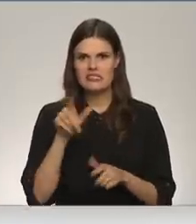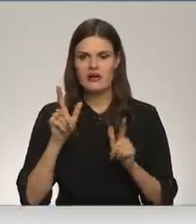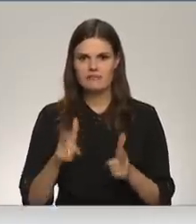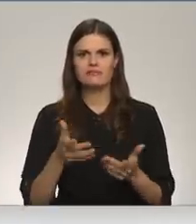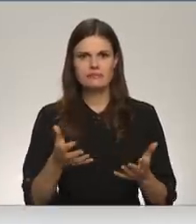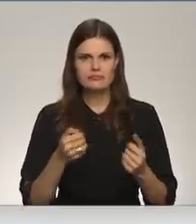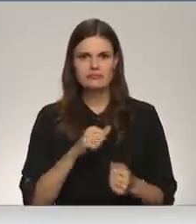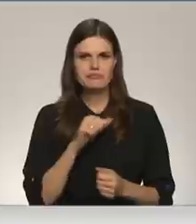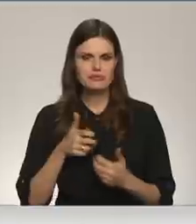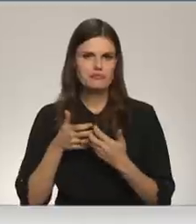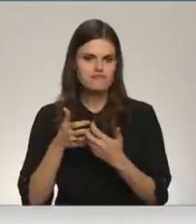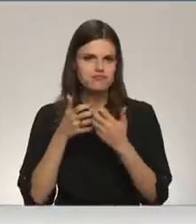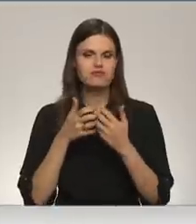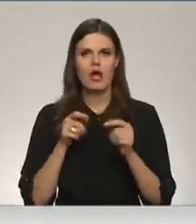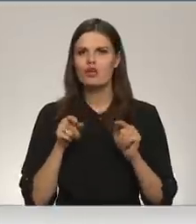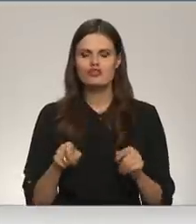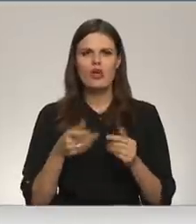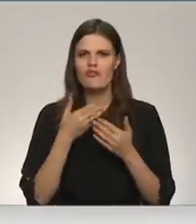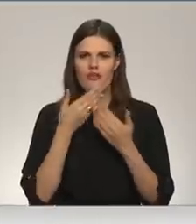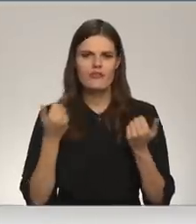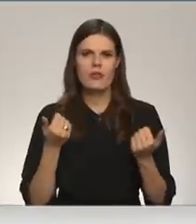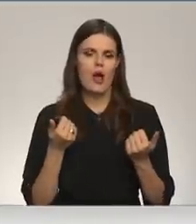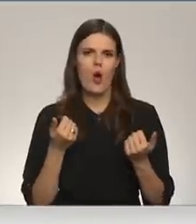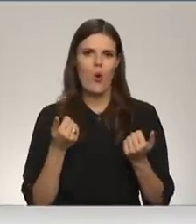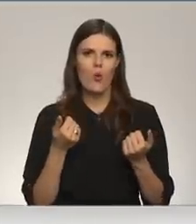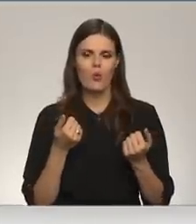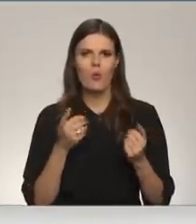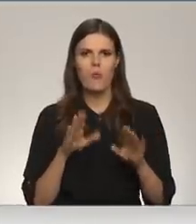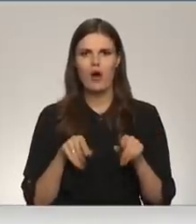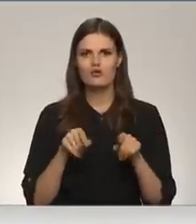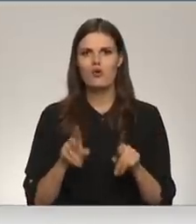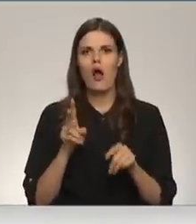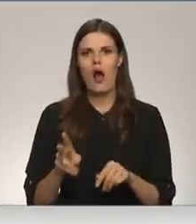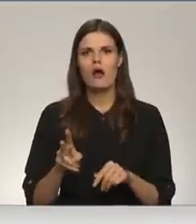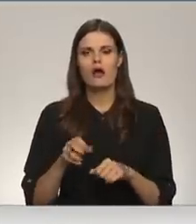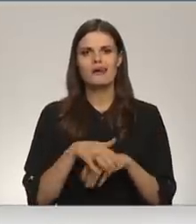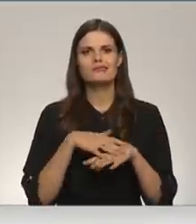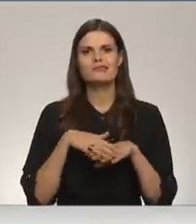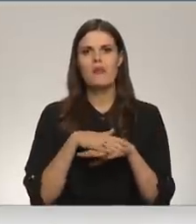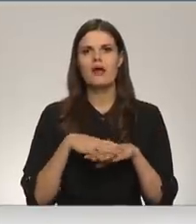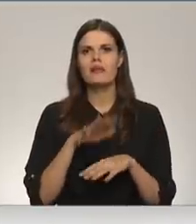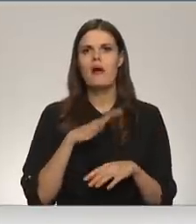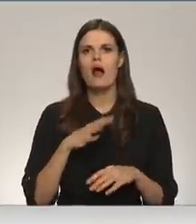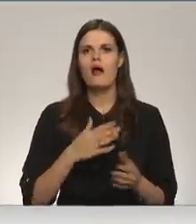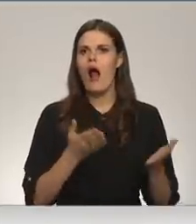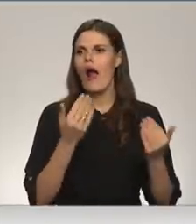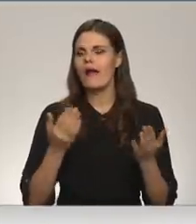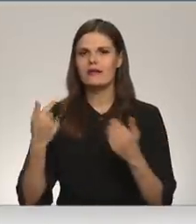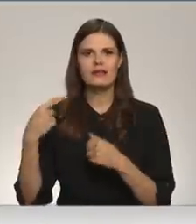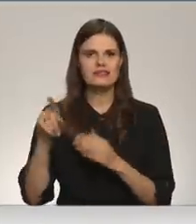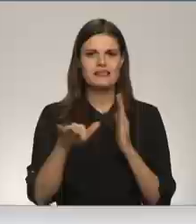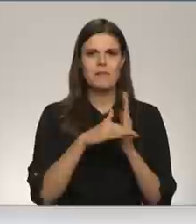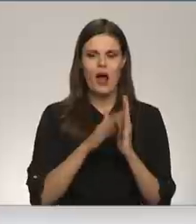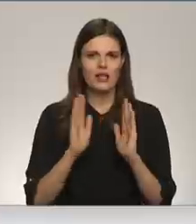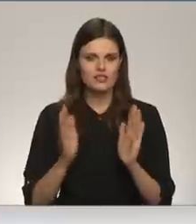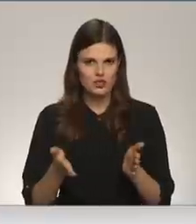ka šeit nav stāsts par to, ka sabiedrība sagaida ar atpastām rokām citas armijas